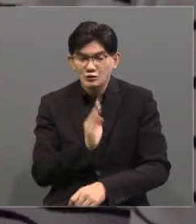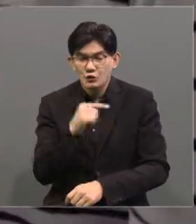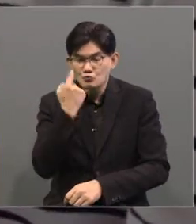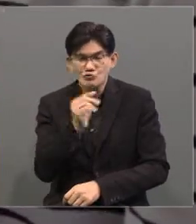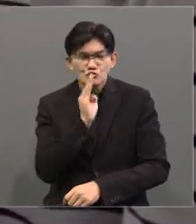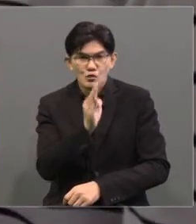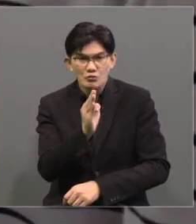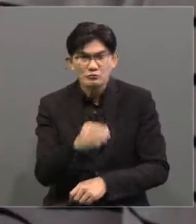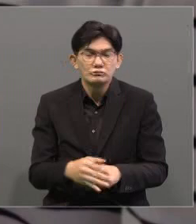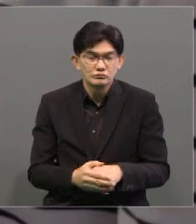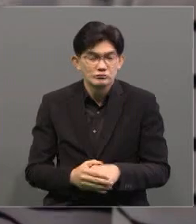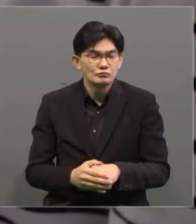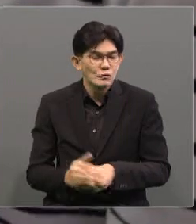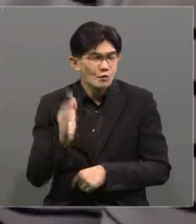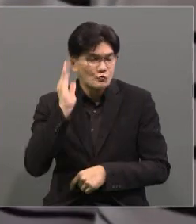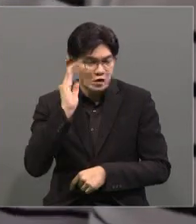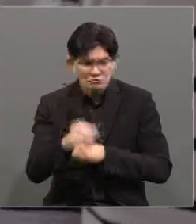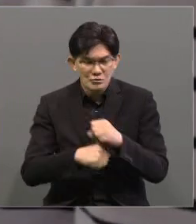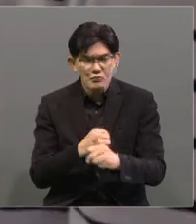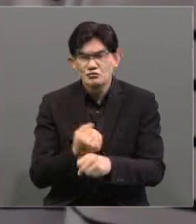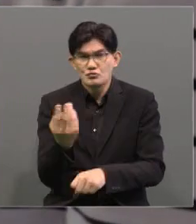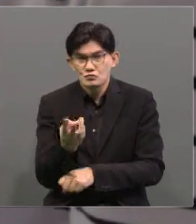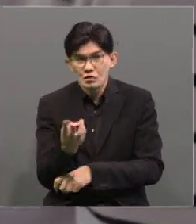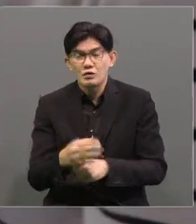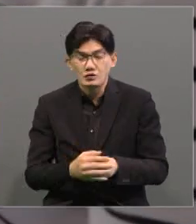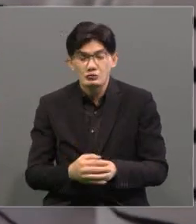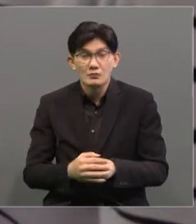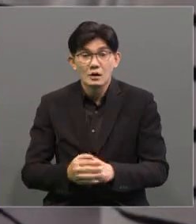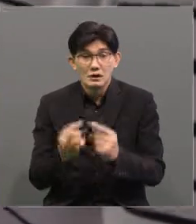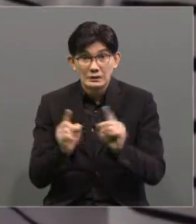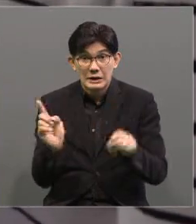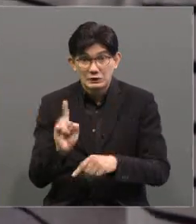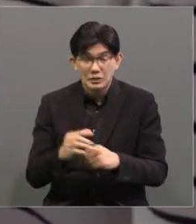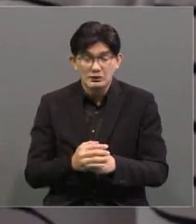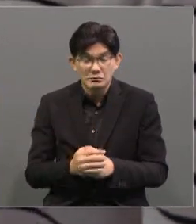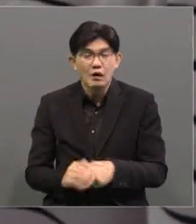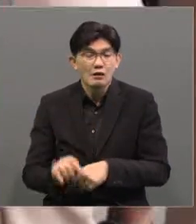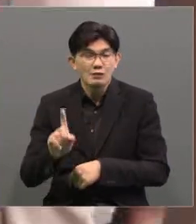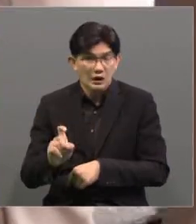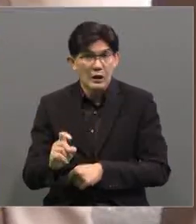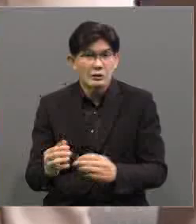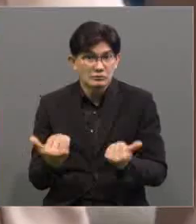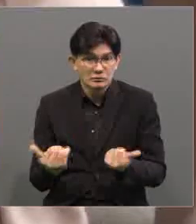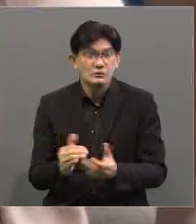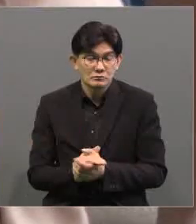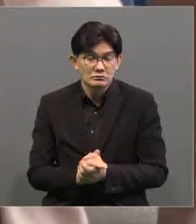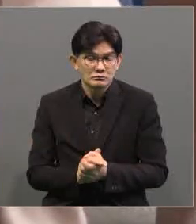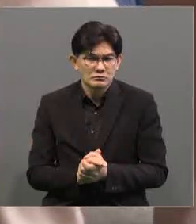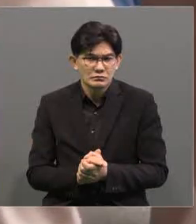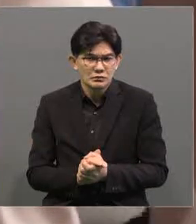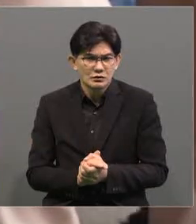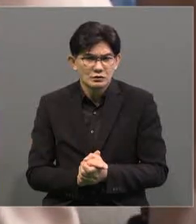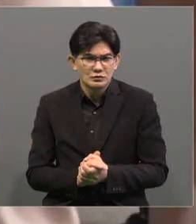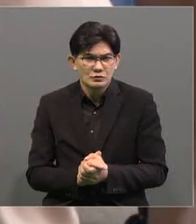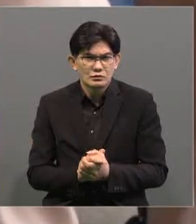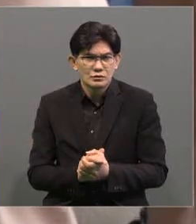ด้วยนะคะ เป็นหนุ่มไฟแรงอายุน้อยแต่ปรากฏว่าต้องมาเสียชีวิตไปคือมันเป็นความสูญเสีย